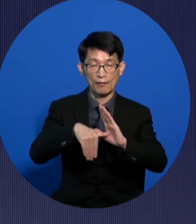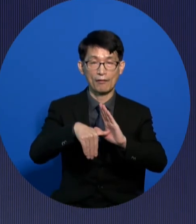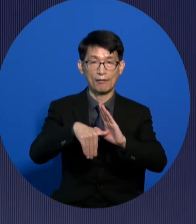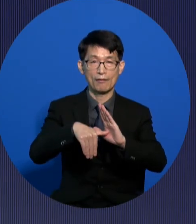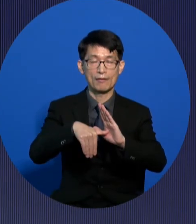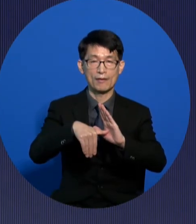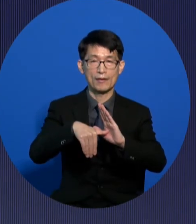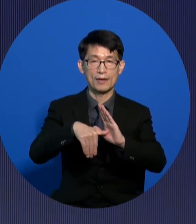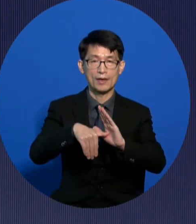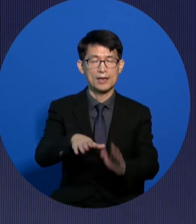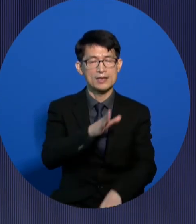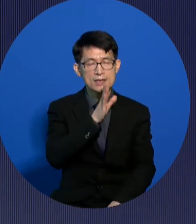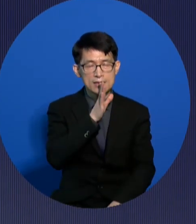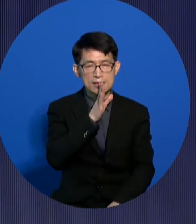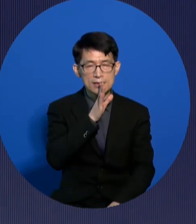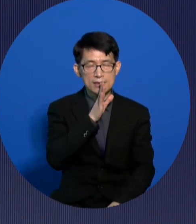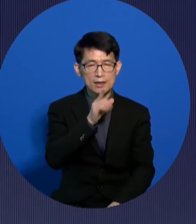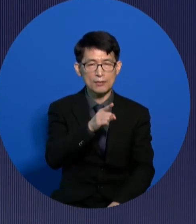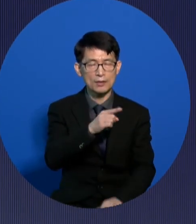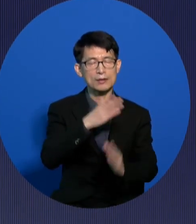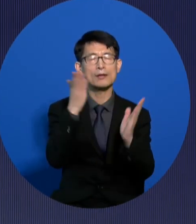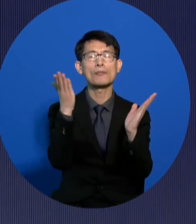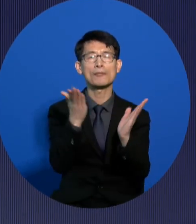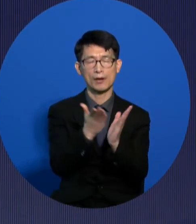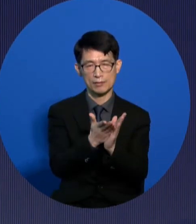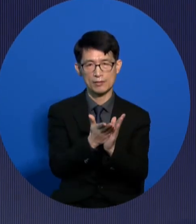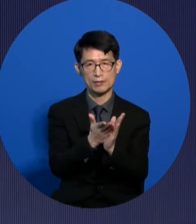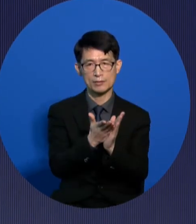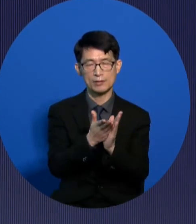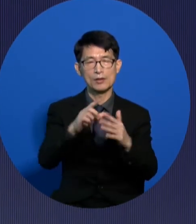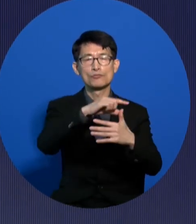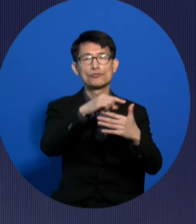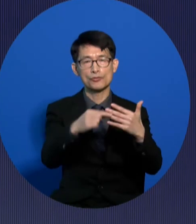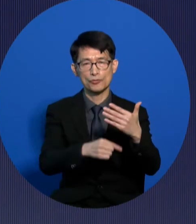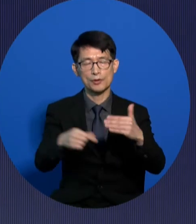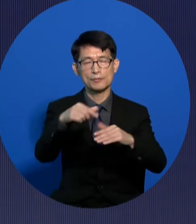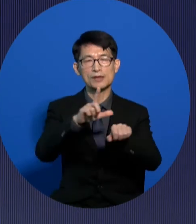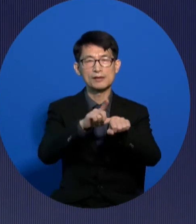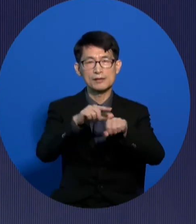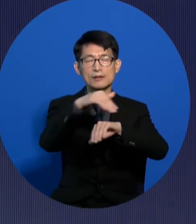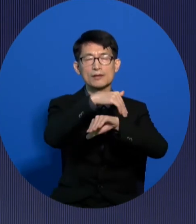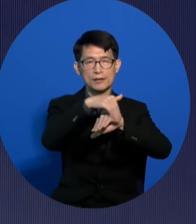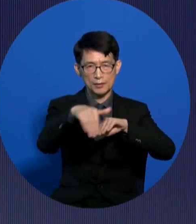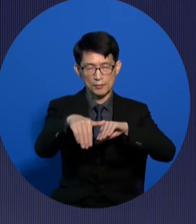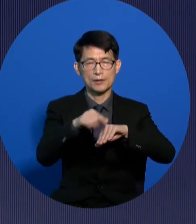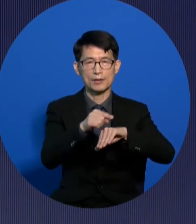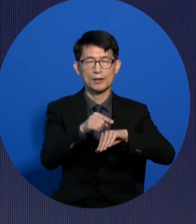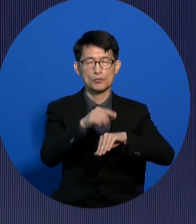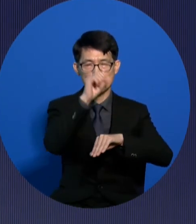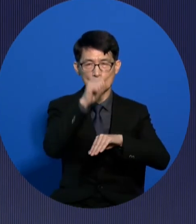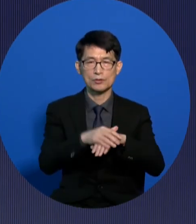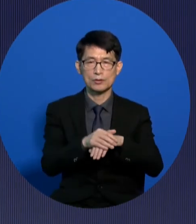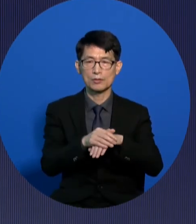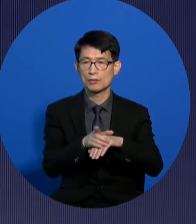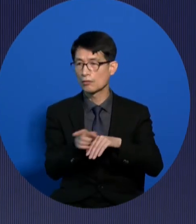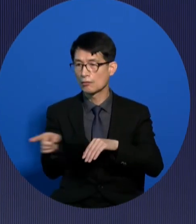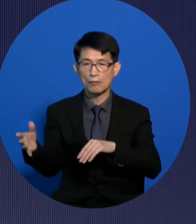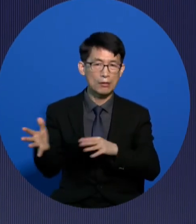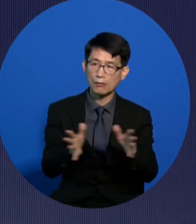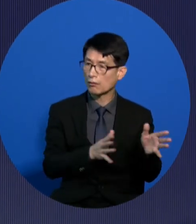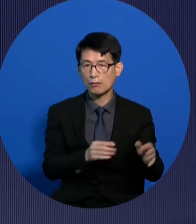프로그램을 만들어 주셔야 되는데 전부 다 몇 시간씩 앉아 계시고 이쪽 포럼 저쪽 포럼 왔다 갔다가